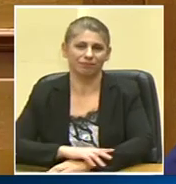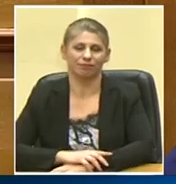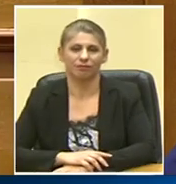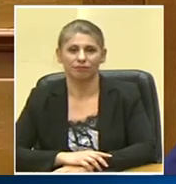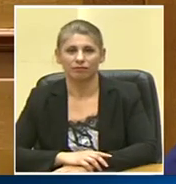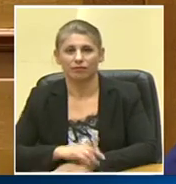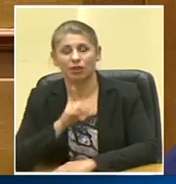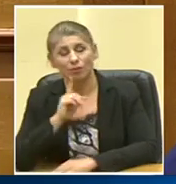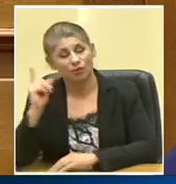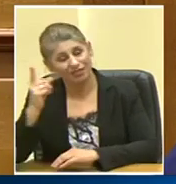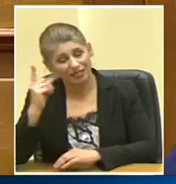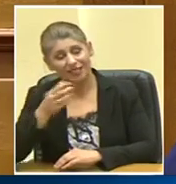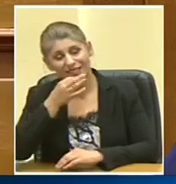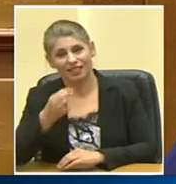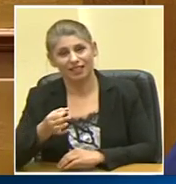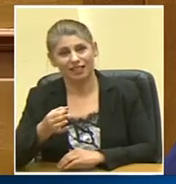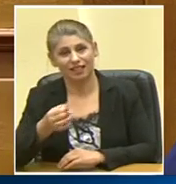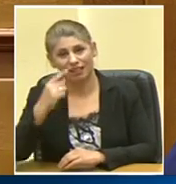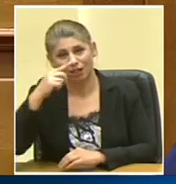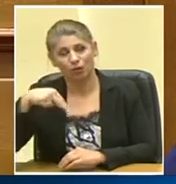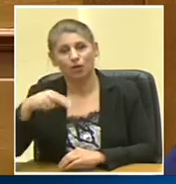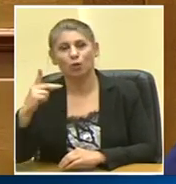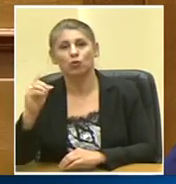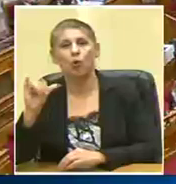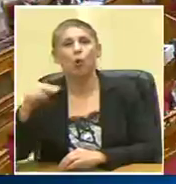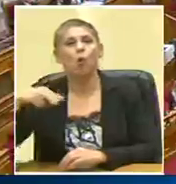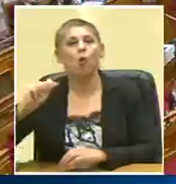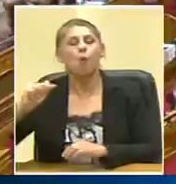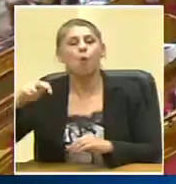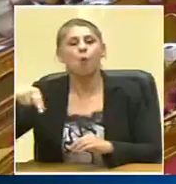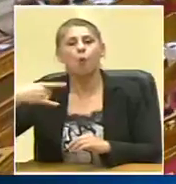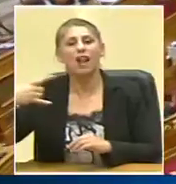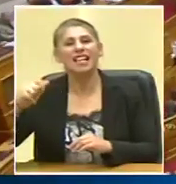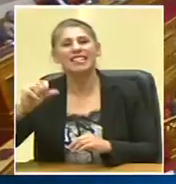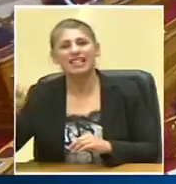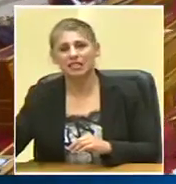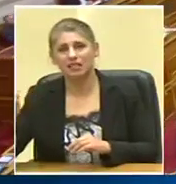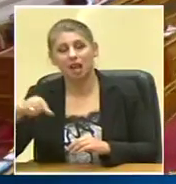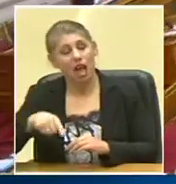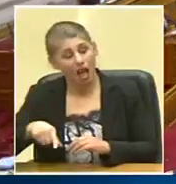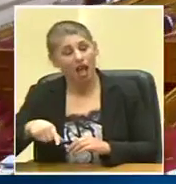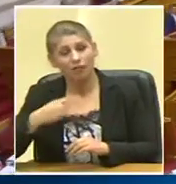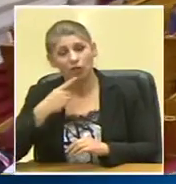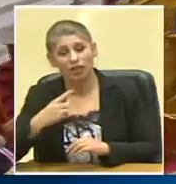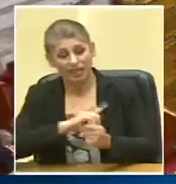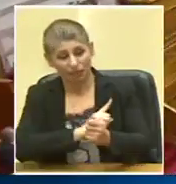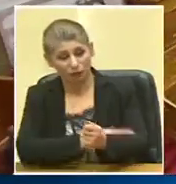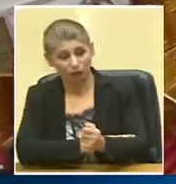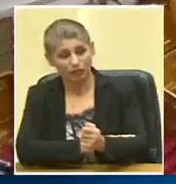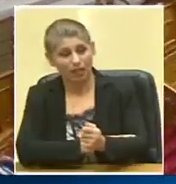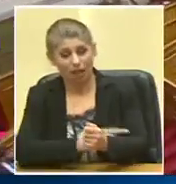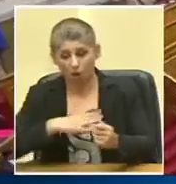όπως συνήθιζε να λέει ο Νίκος Πουλαντζάς. Μια εξουσία στην οποία ο λαός πρέπει να